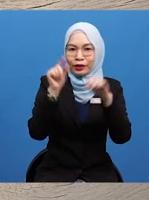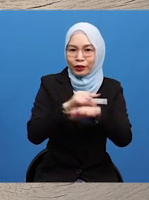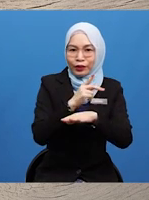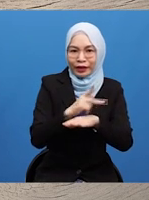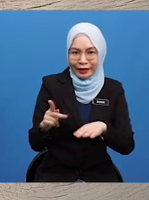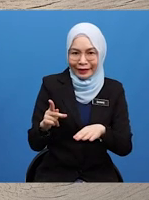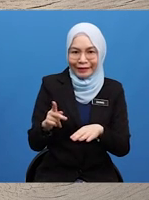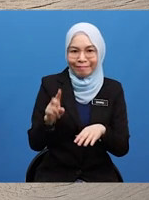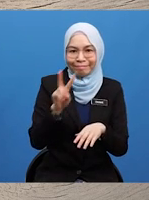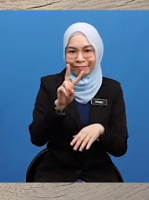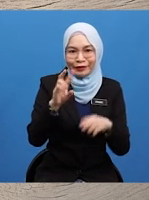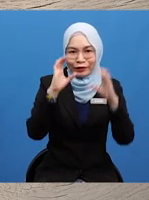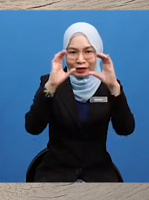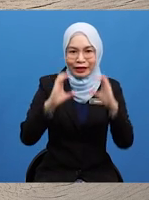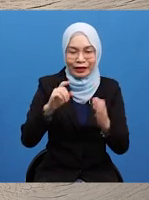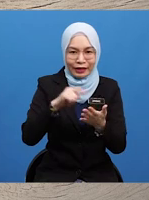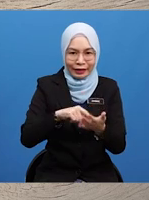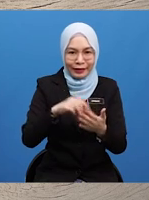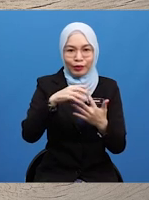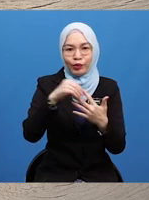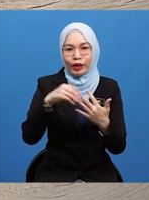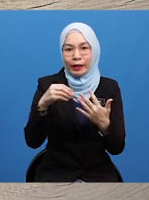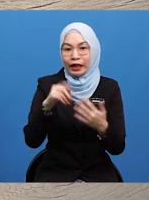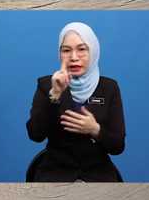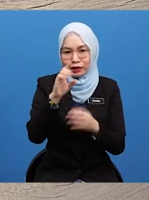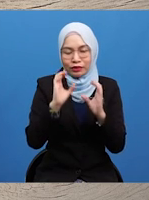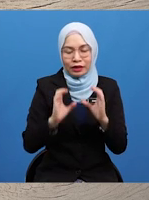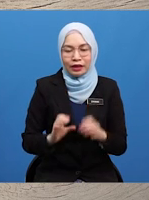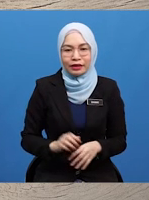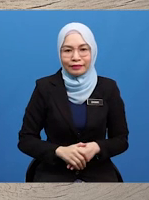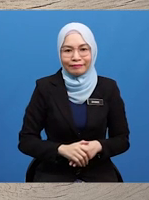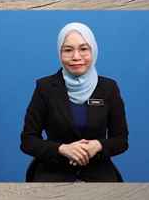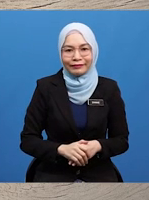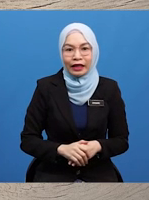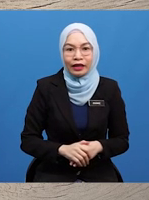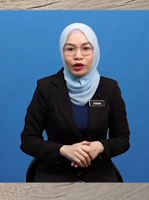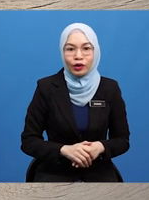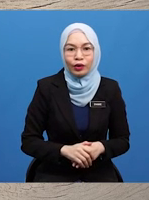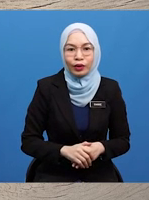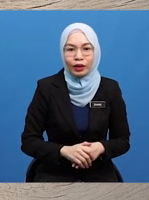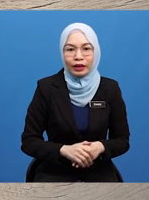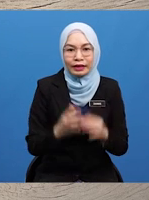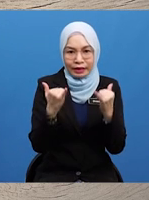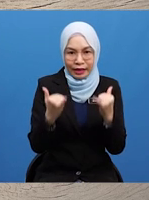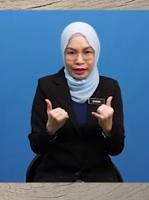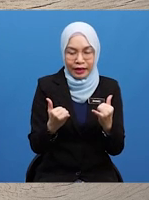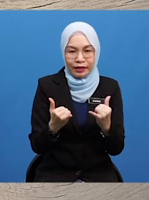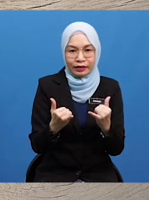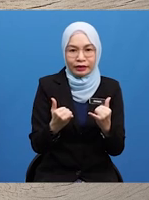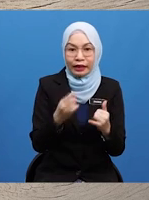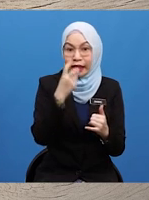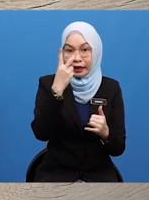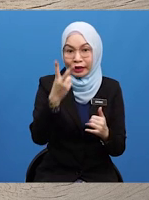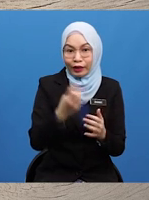Sekarang, kita kira sama-sama. Cikgu mohon murid-murid kira isi padu kotak di sebelah cikgu ini